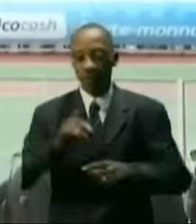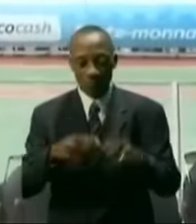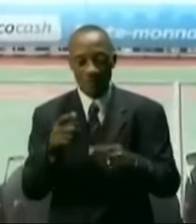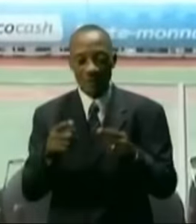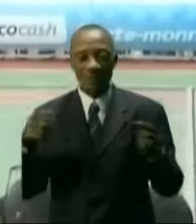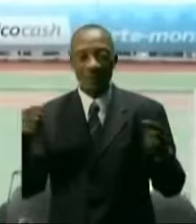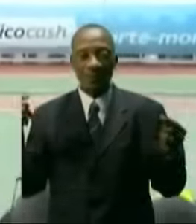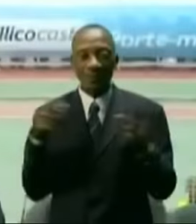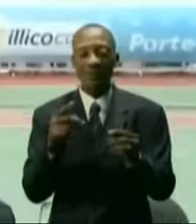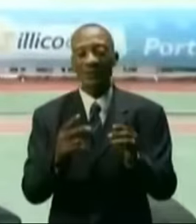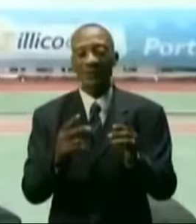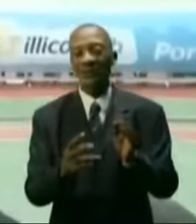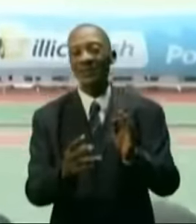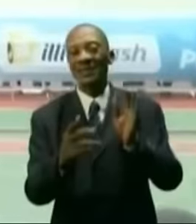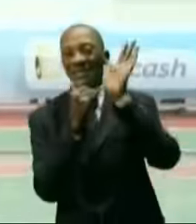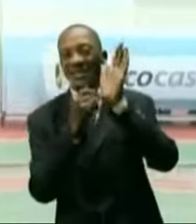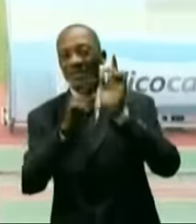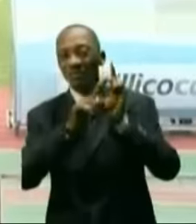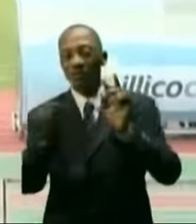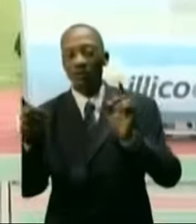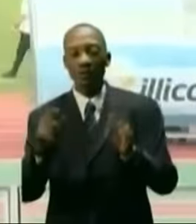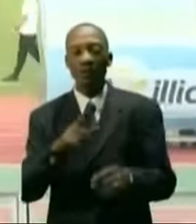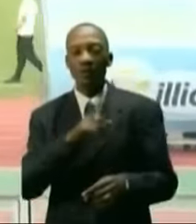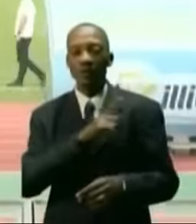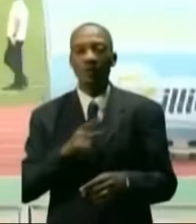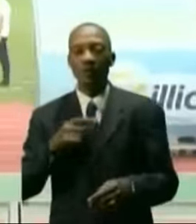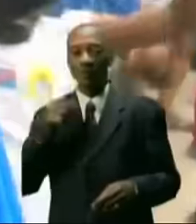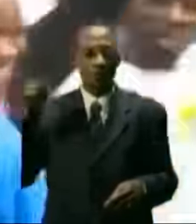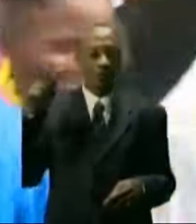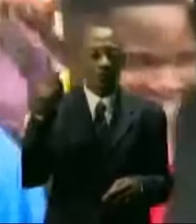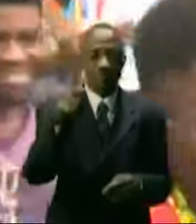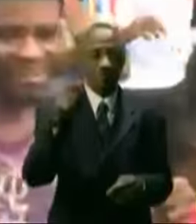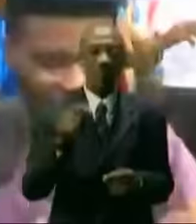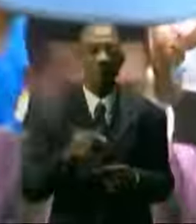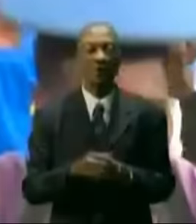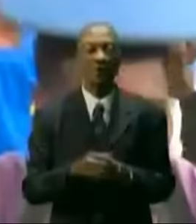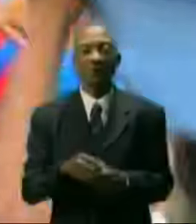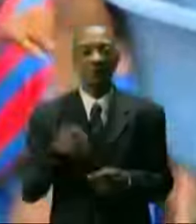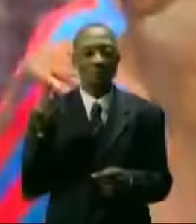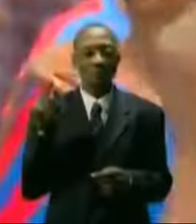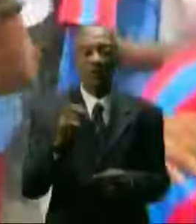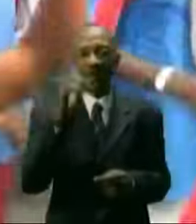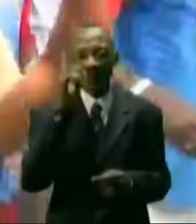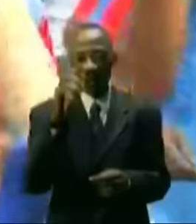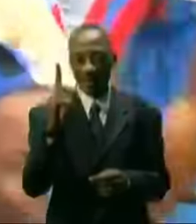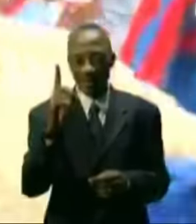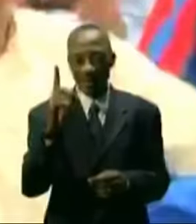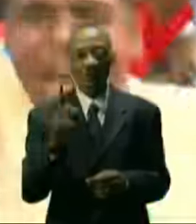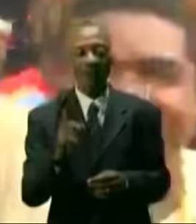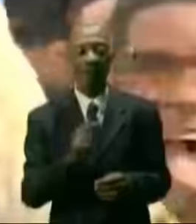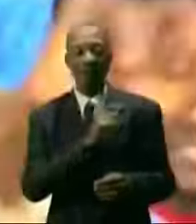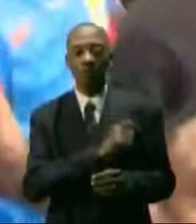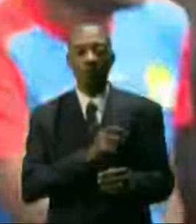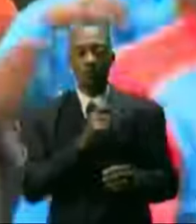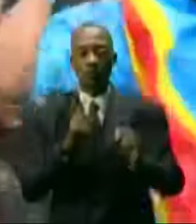le 11 national avait besoin du 12e homme qui a, à cette occasion, répondu présent.